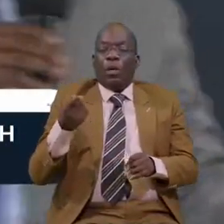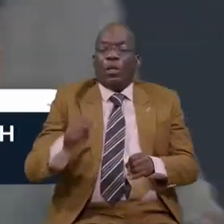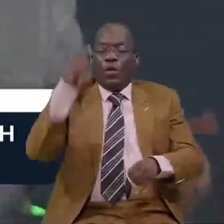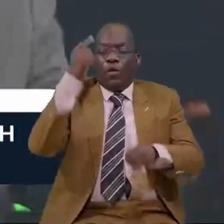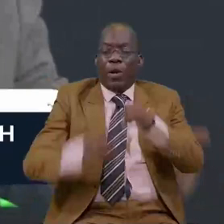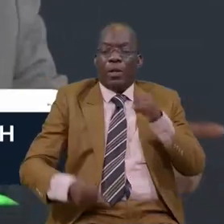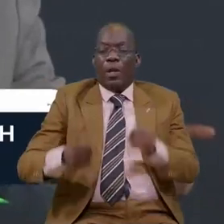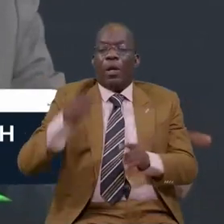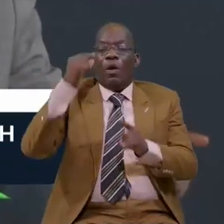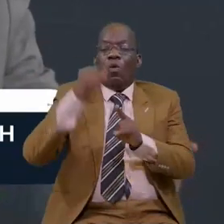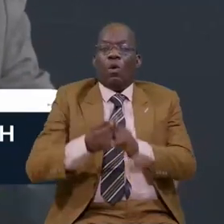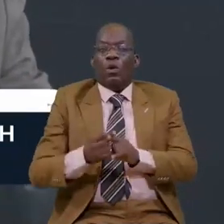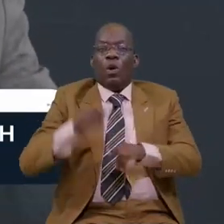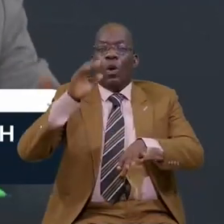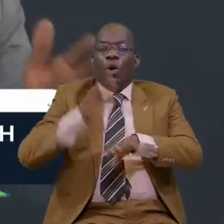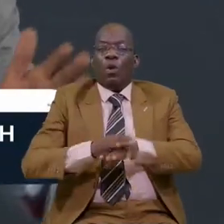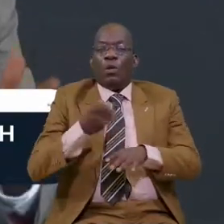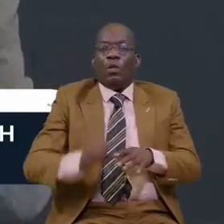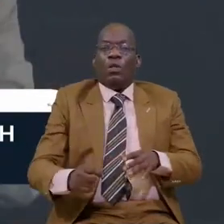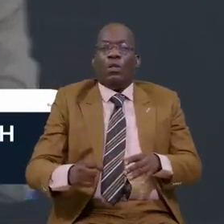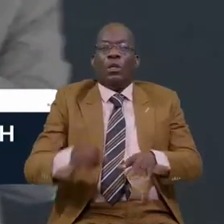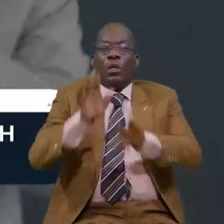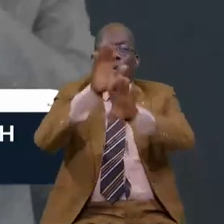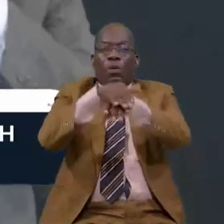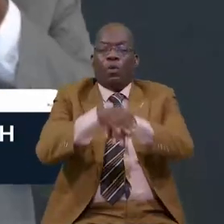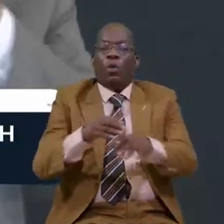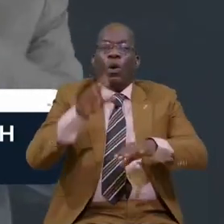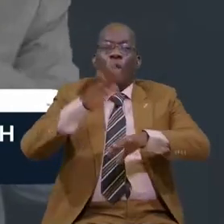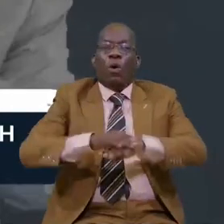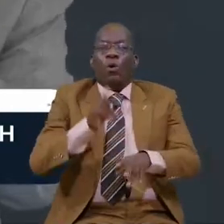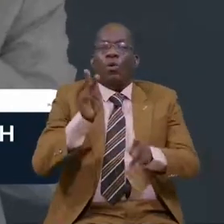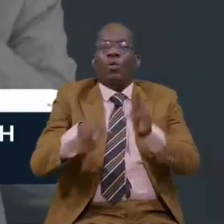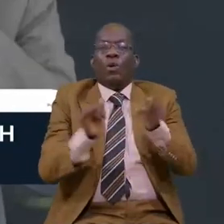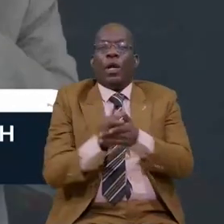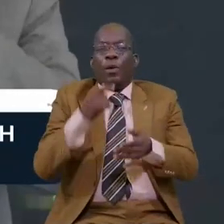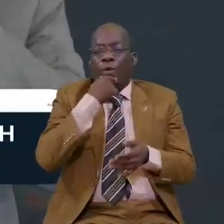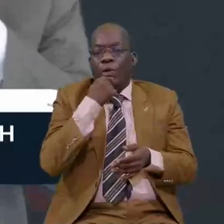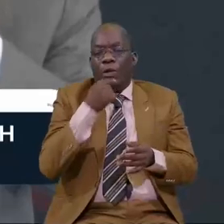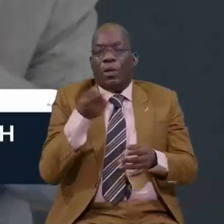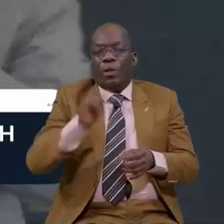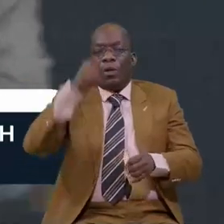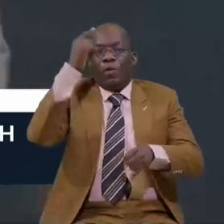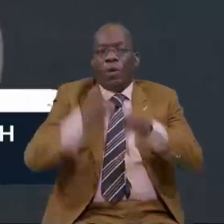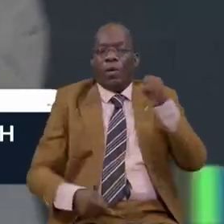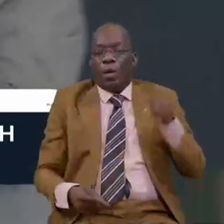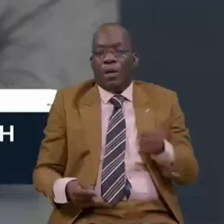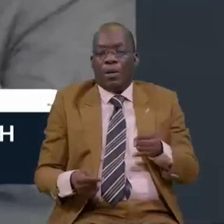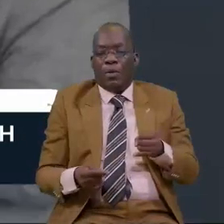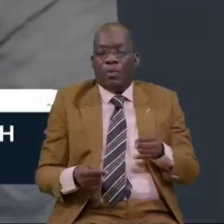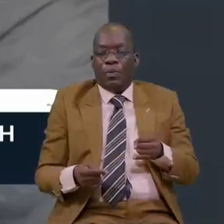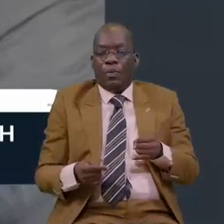prononce le dernier mot, le jugement final sur les hypocrites, sur